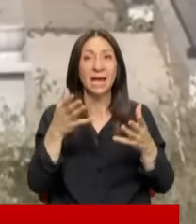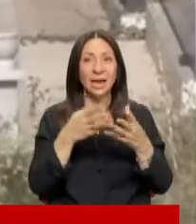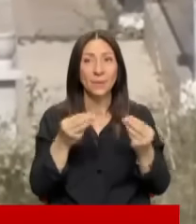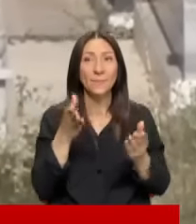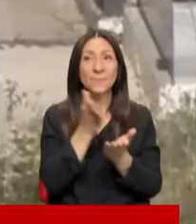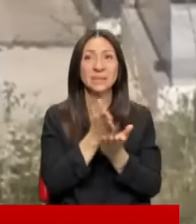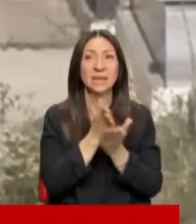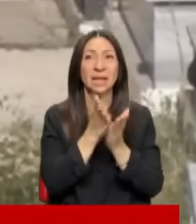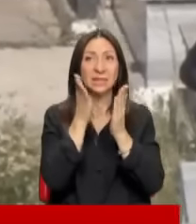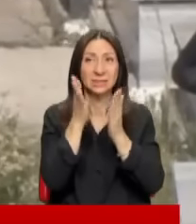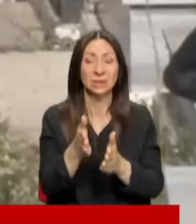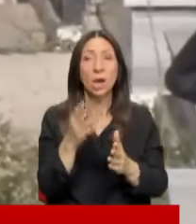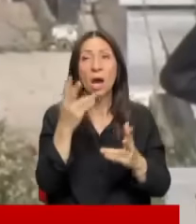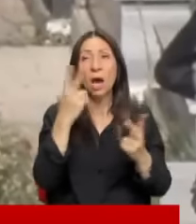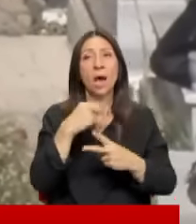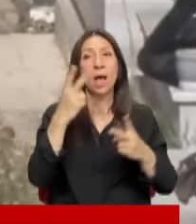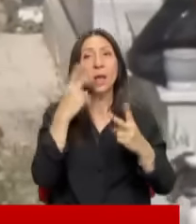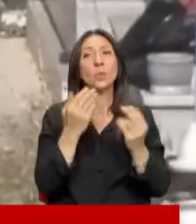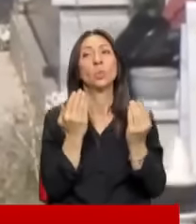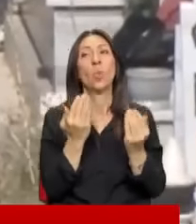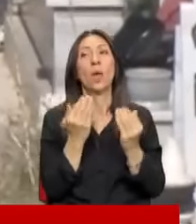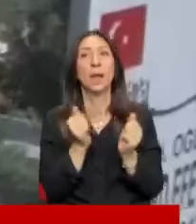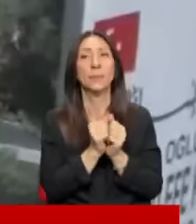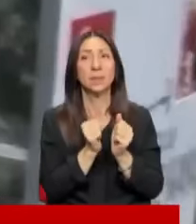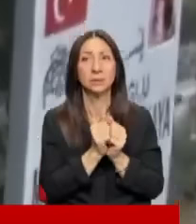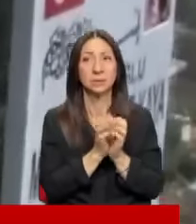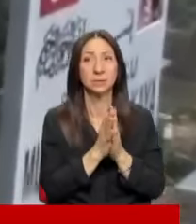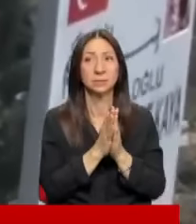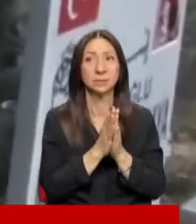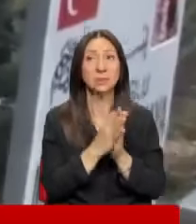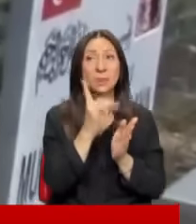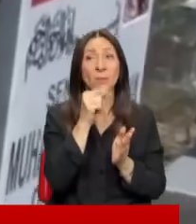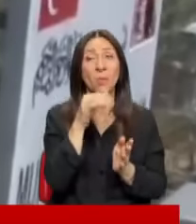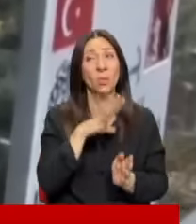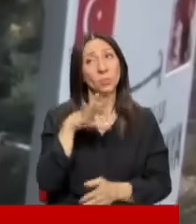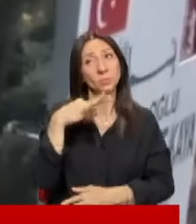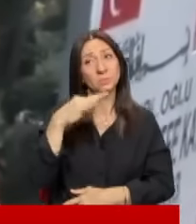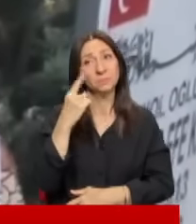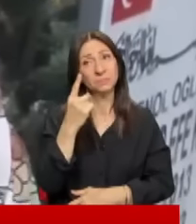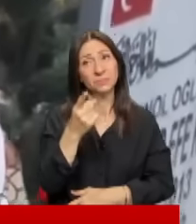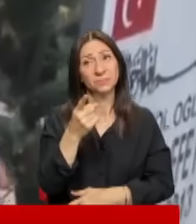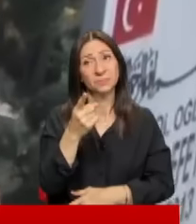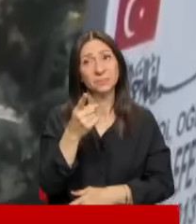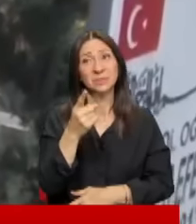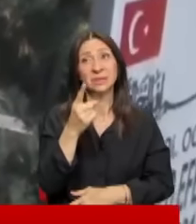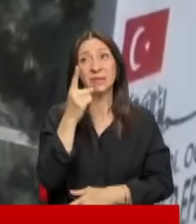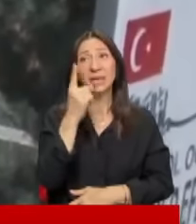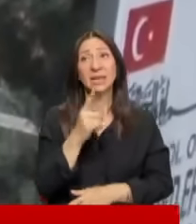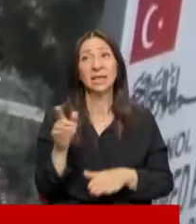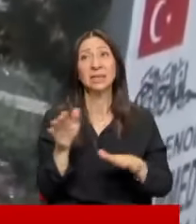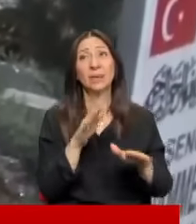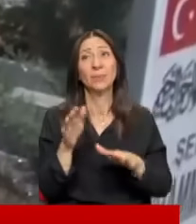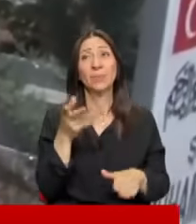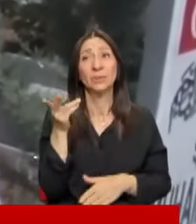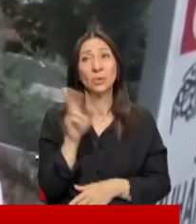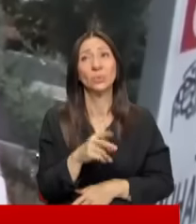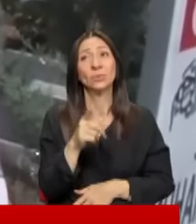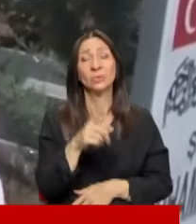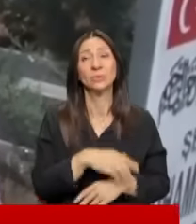de mezarlıktaydı. Gözyaşları dualara karıştı. Tek bir tane oğlum vardı. Depremden oldu ya. İlk depremden oldu.